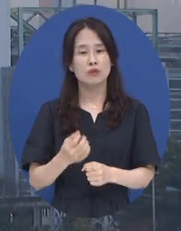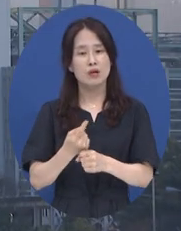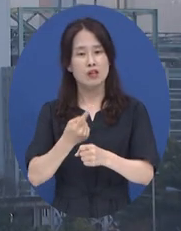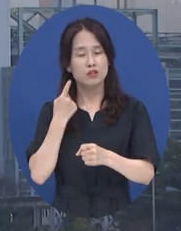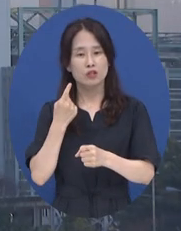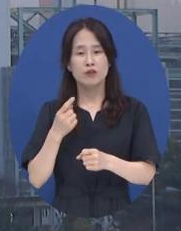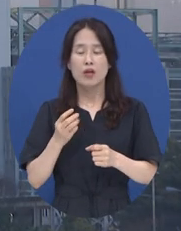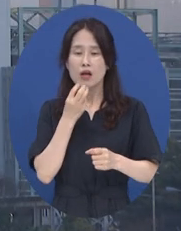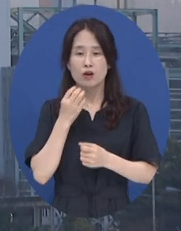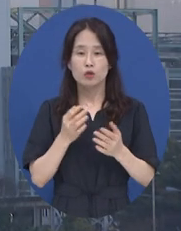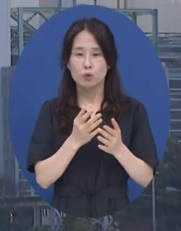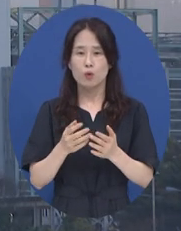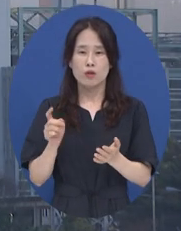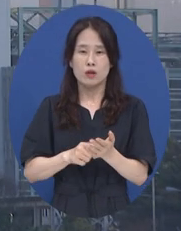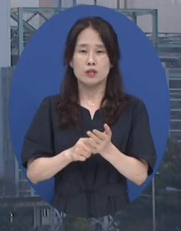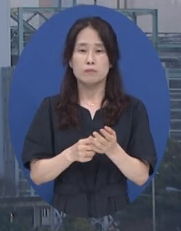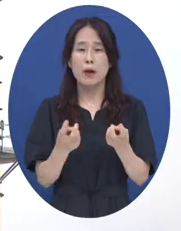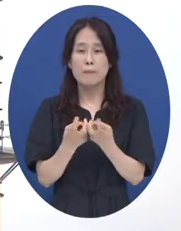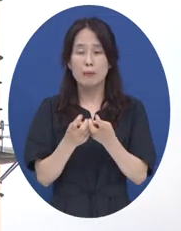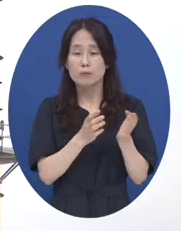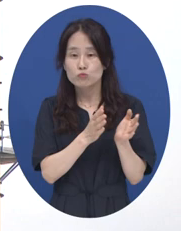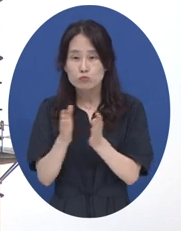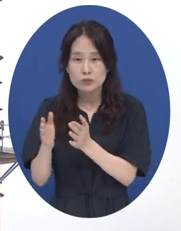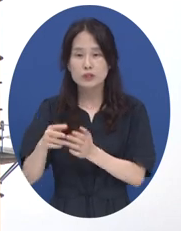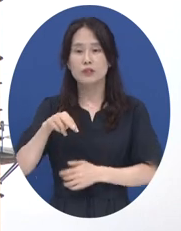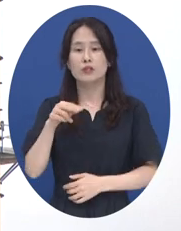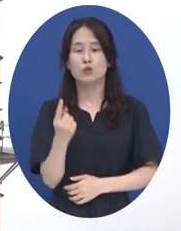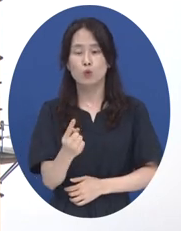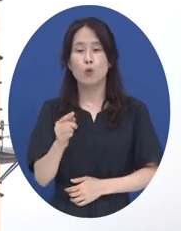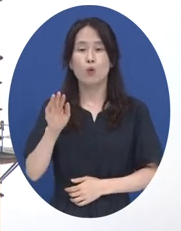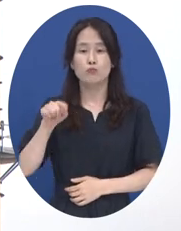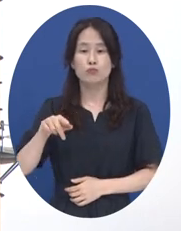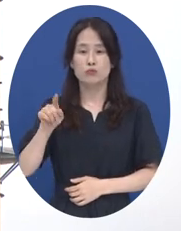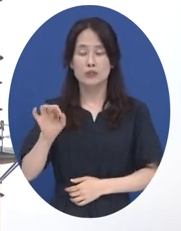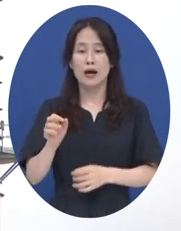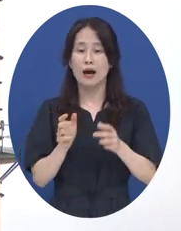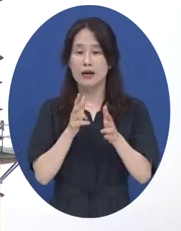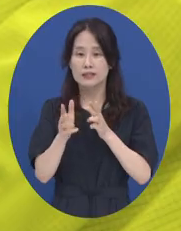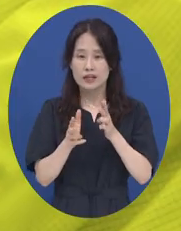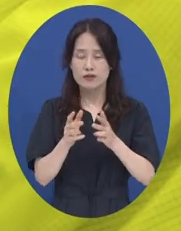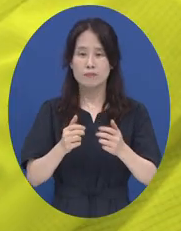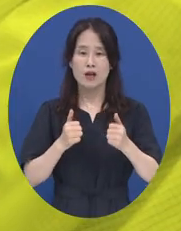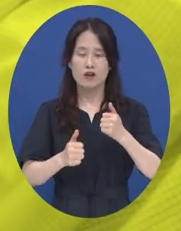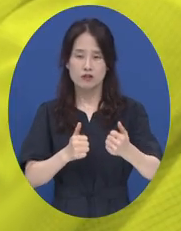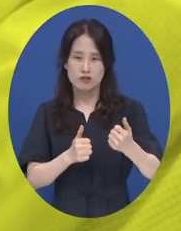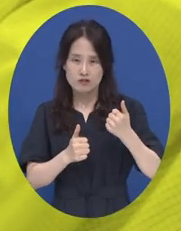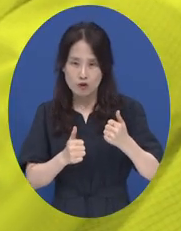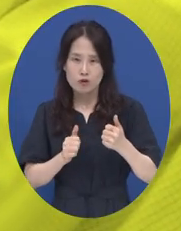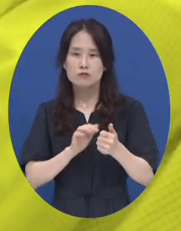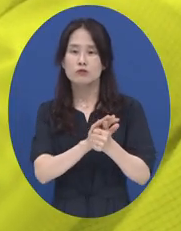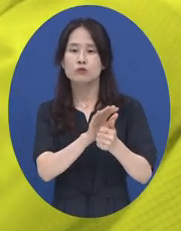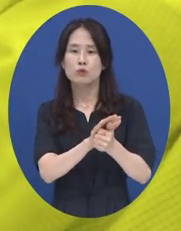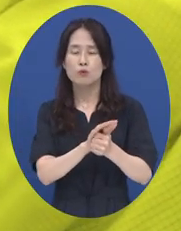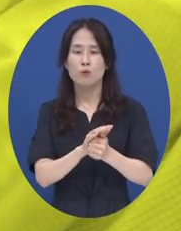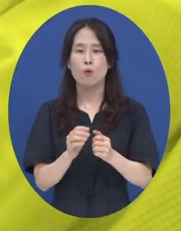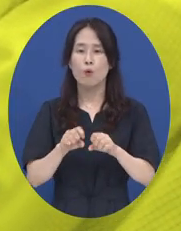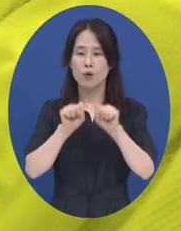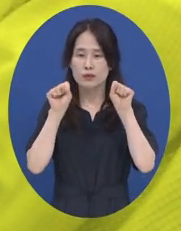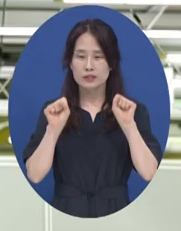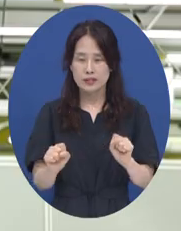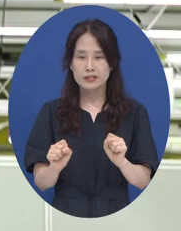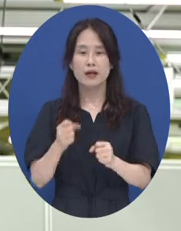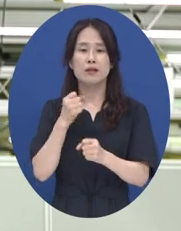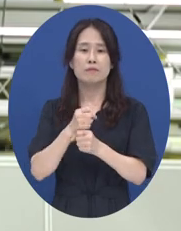긴급 대책을 마련하고 소재 부품 장비, 이른바 소부장 산업의 경쟁력 제고와 체계적인 국산화를